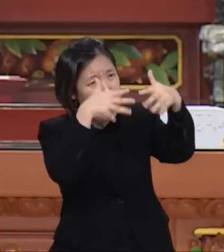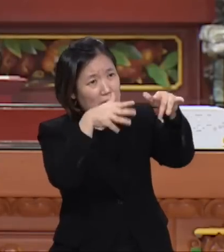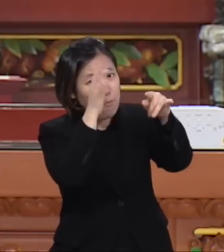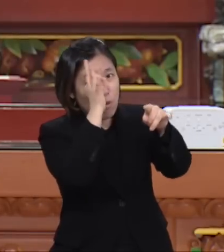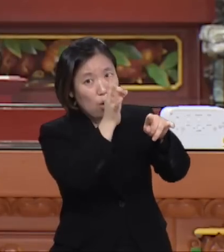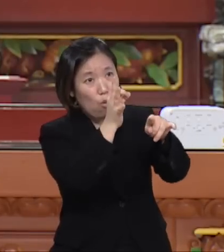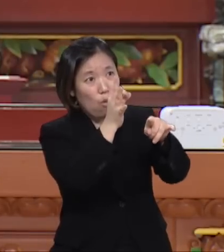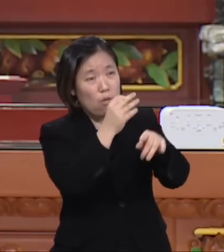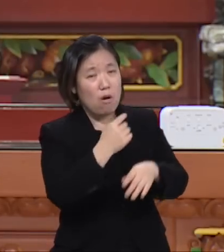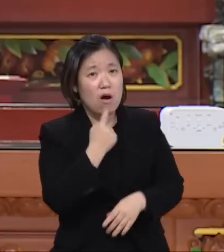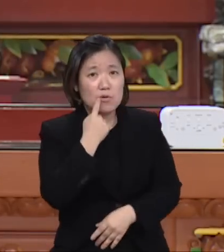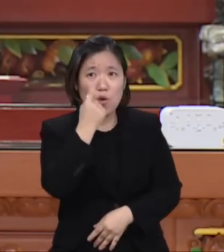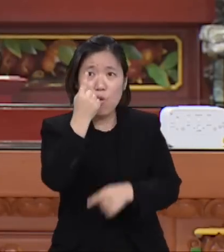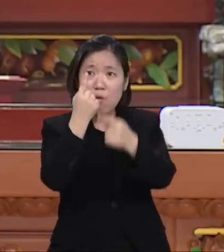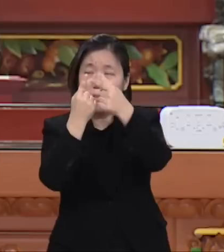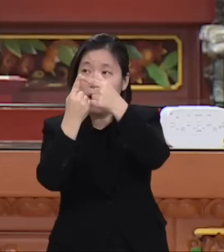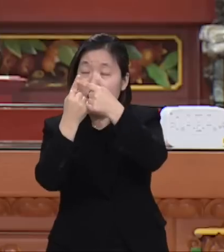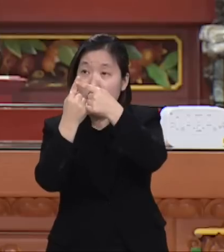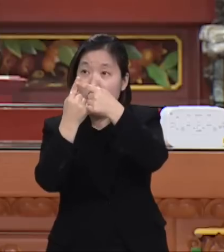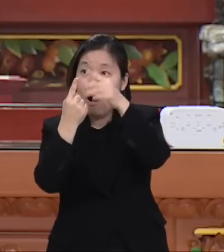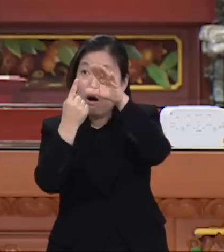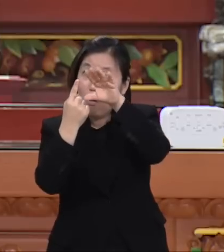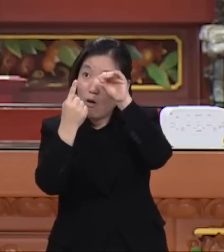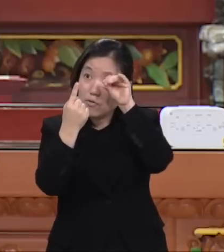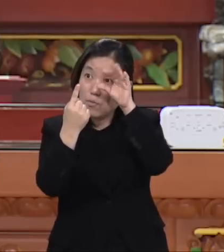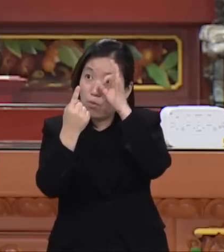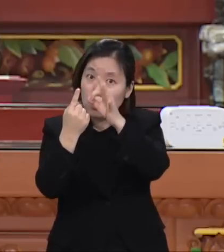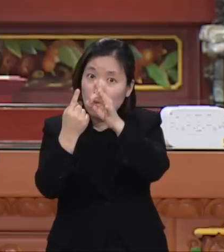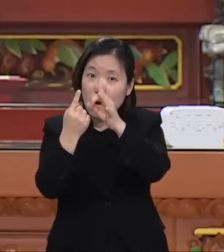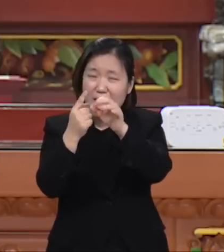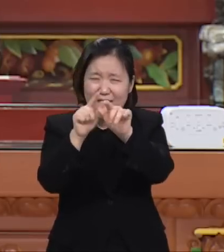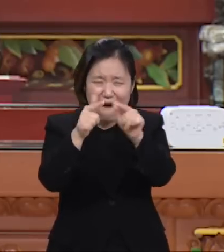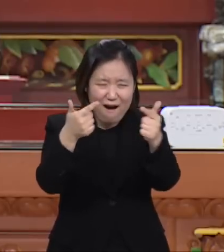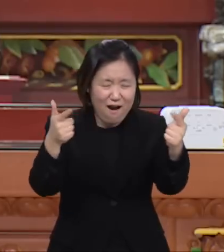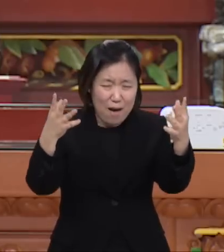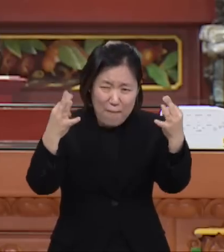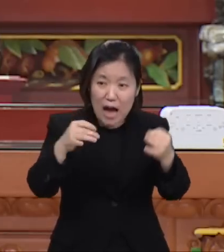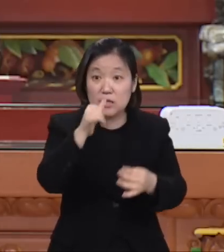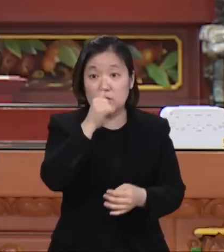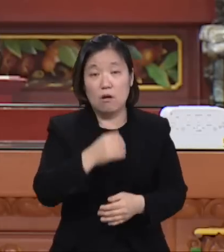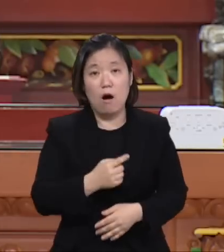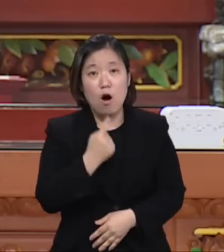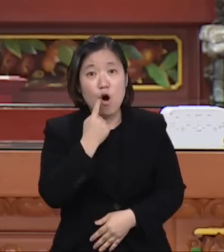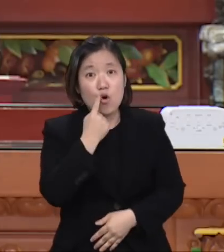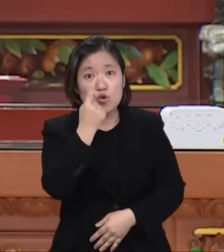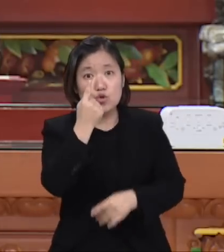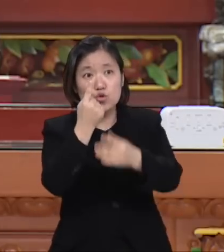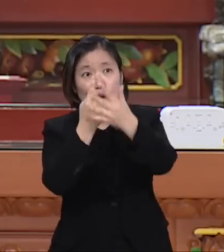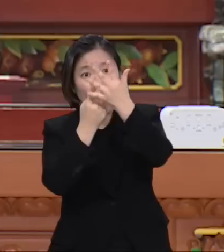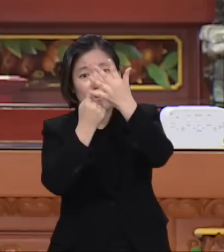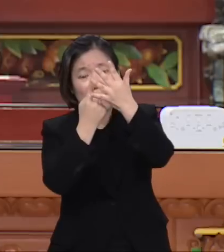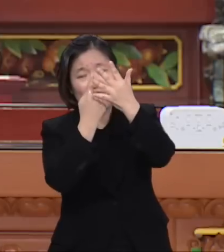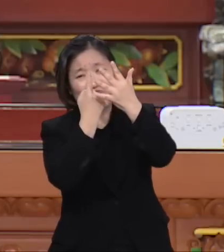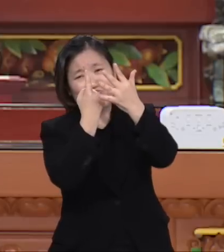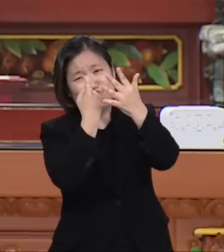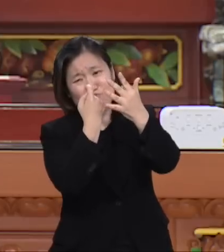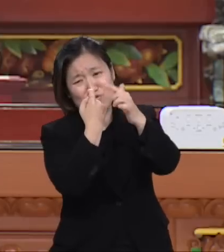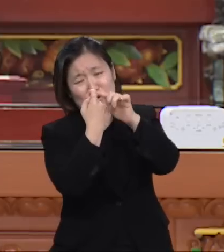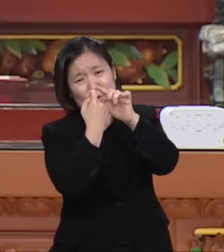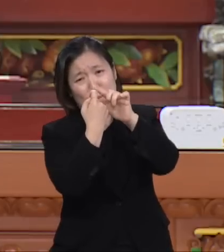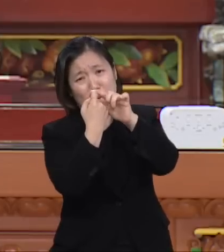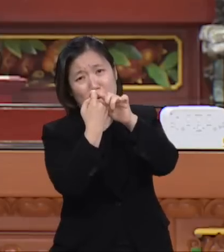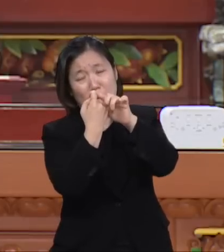초가 있고 또 어떤 초는 이미 꺼져버린 초가 있고 또 어떤 초는 구부러진 초도 있고